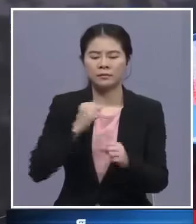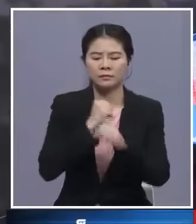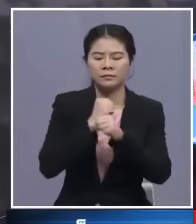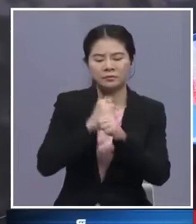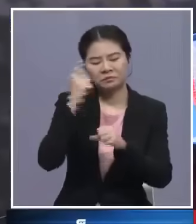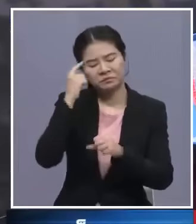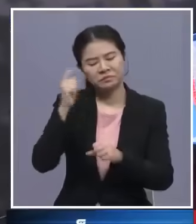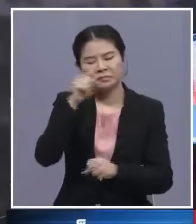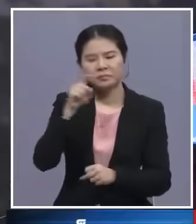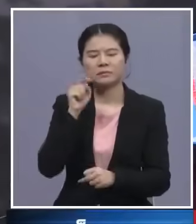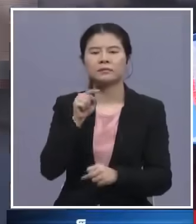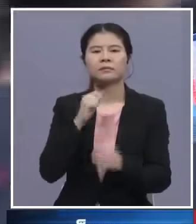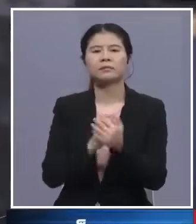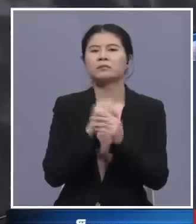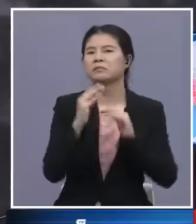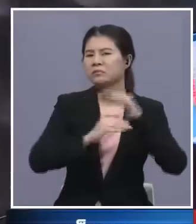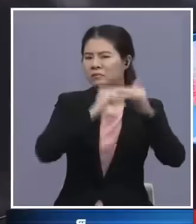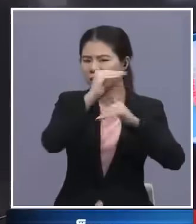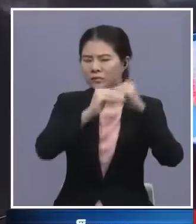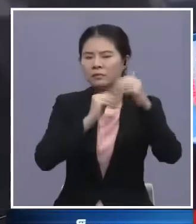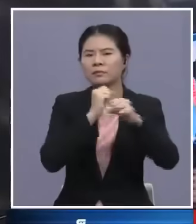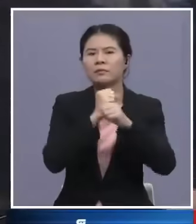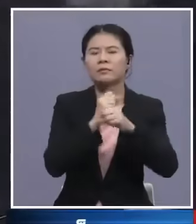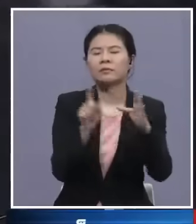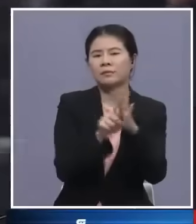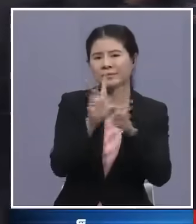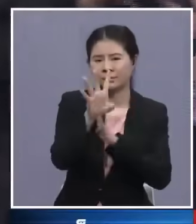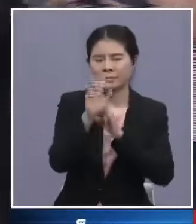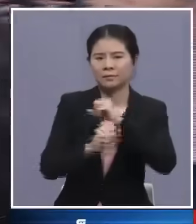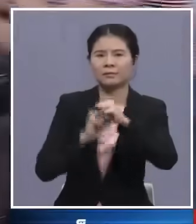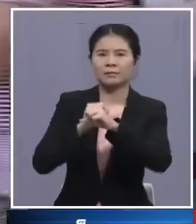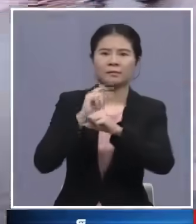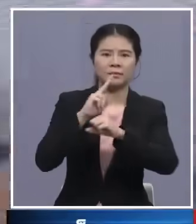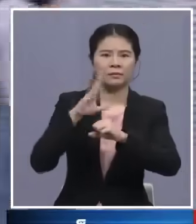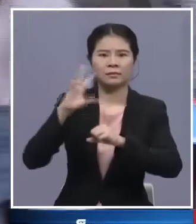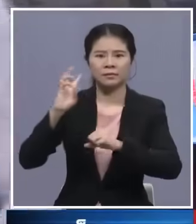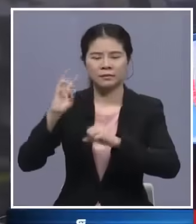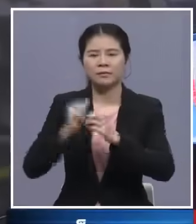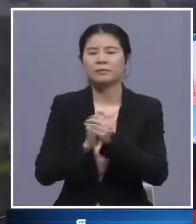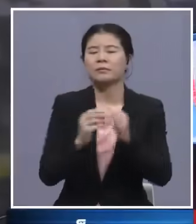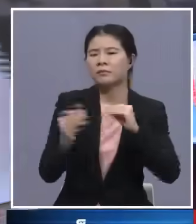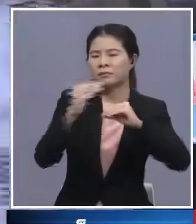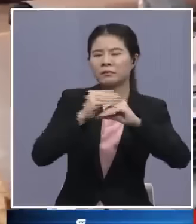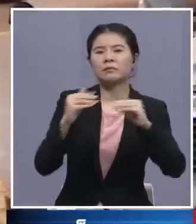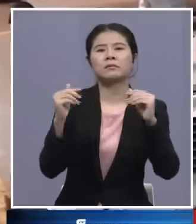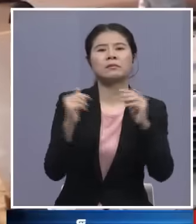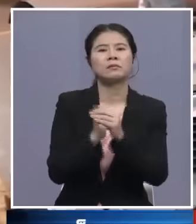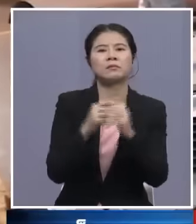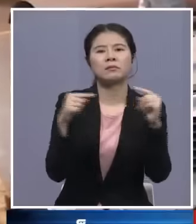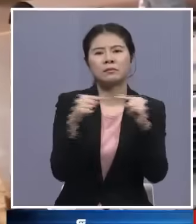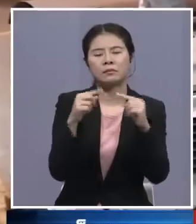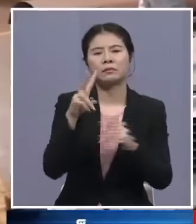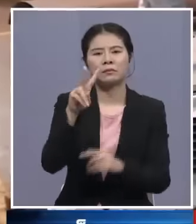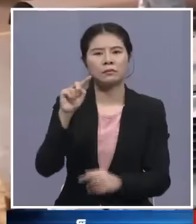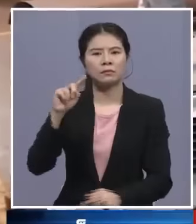โตของ GDPอย่างก้าวกระโดดในไตรมาสที่ 4จนทำให้ GDPรวมในปี 66เนี่ยมันจะโตถึง 2.8ได้หรอเนี่ยนะครับก็เป็นการ